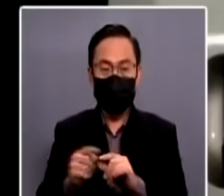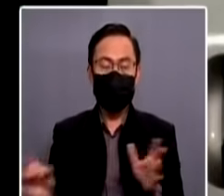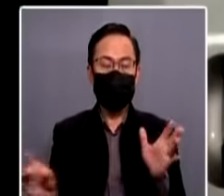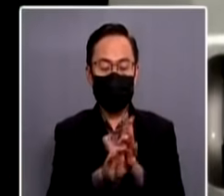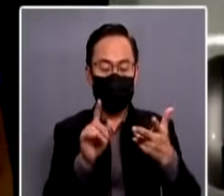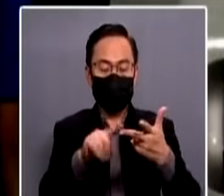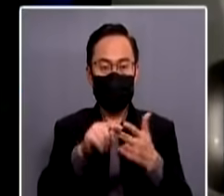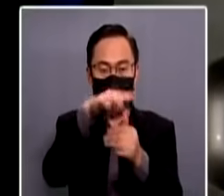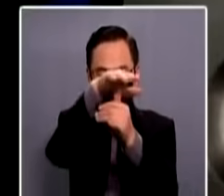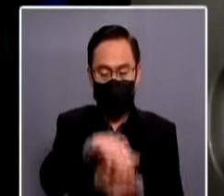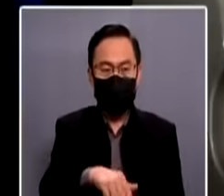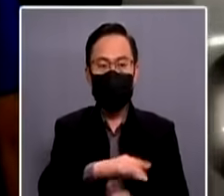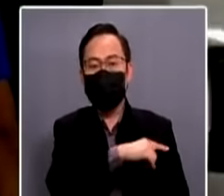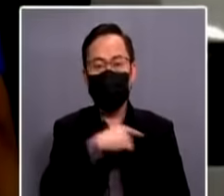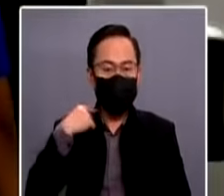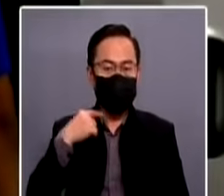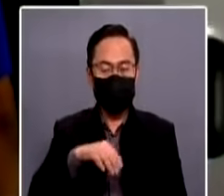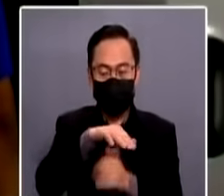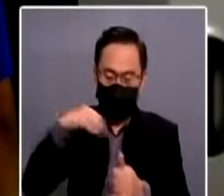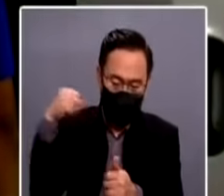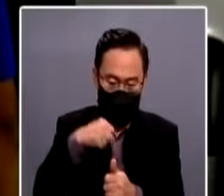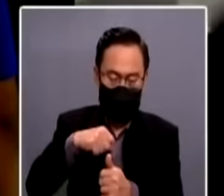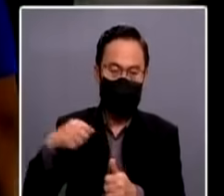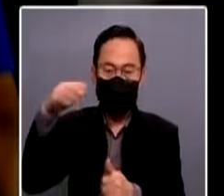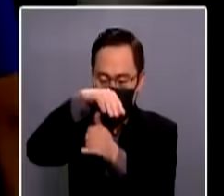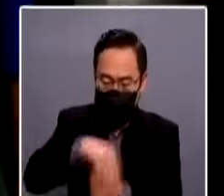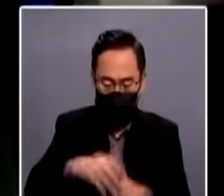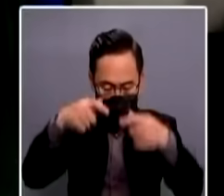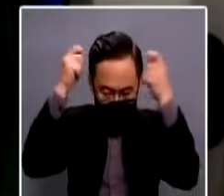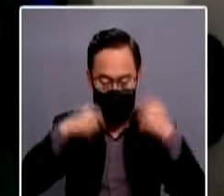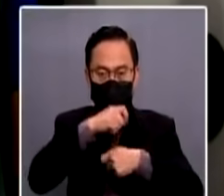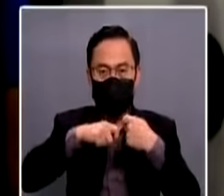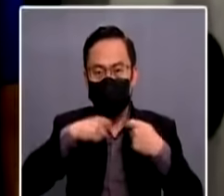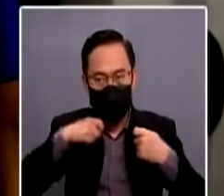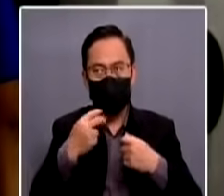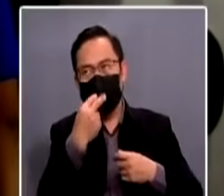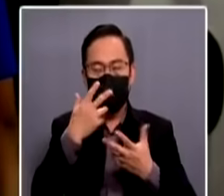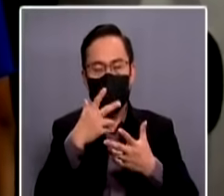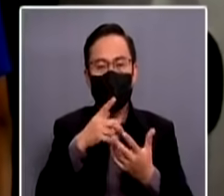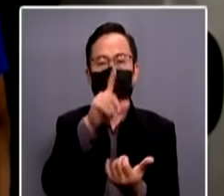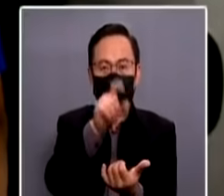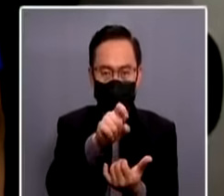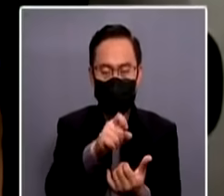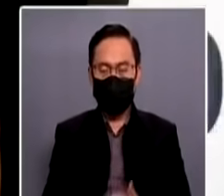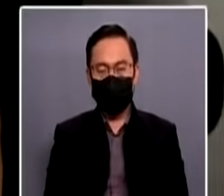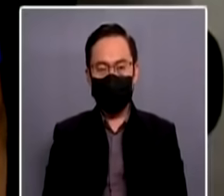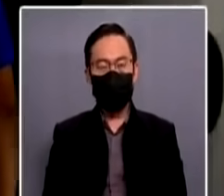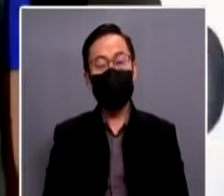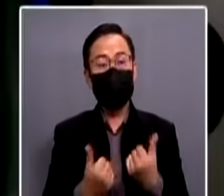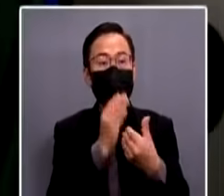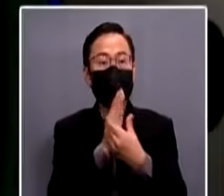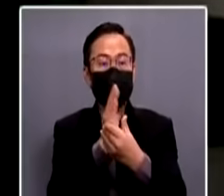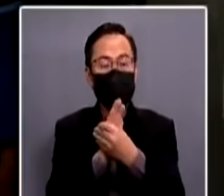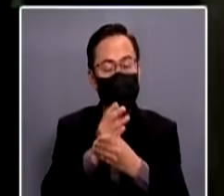ที่สุดก็คือร่วมกันฆ่าผู้อื่นทรมานโดยกระทำการทารุณโหดร้ายนะคะเรื่องของสำนวนคดีหลักเกี่ยวกับการฆาตกรรมทางต